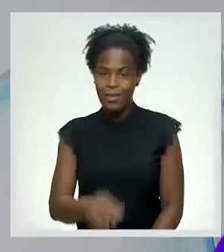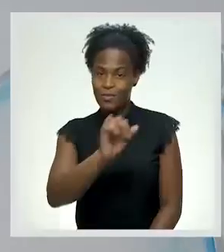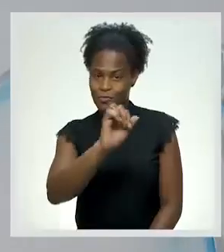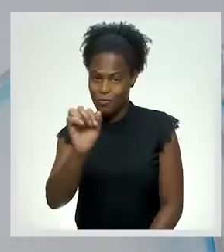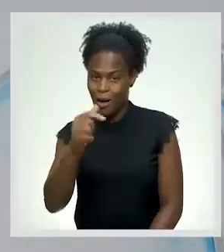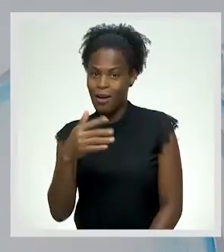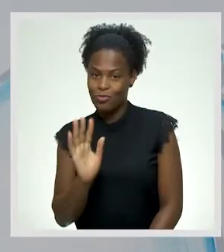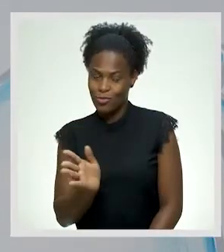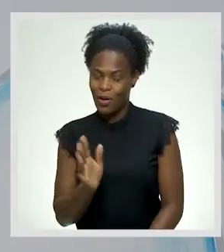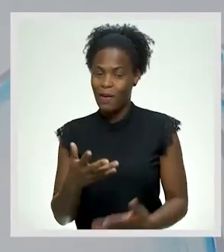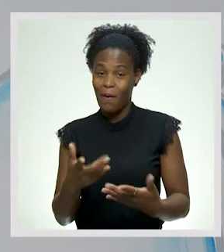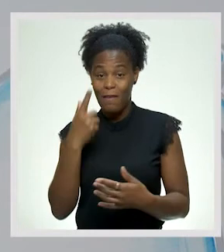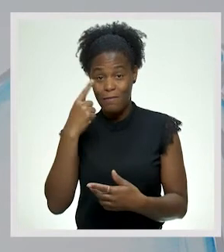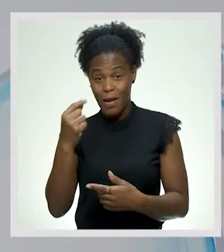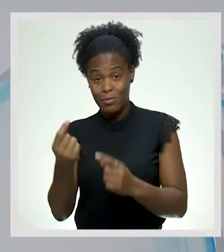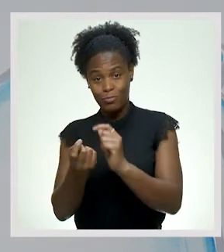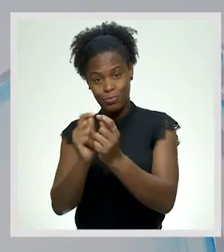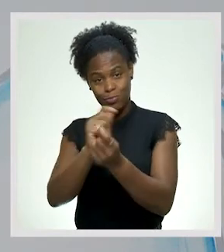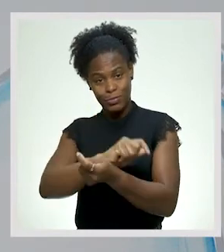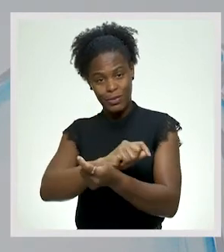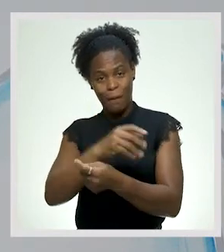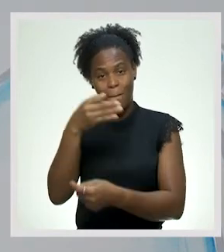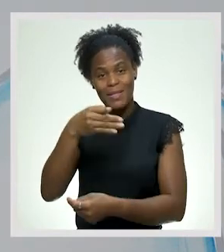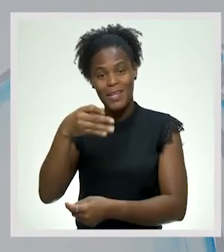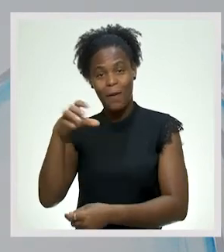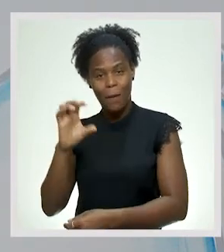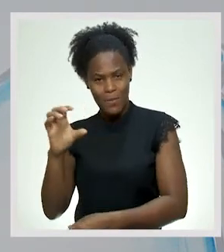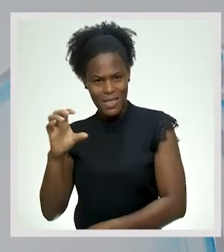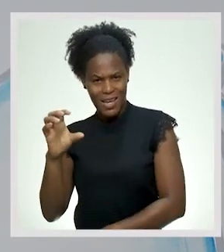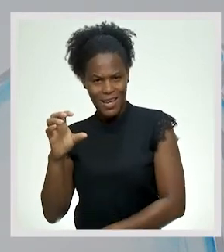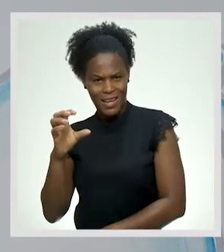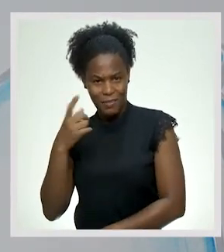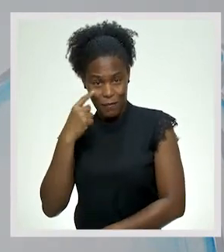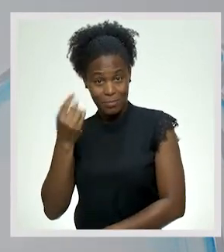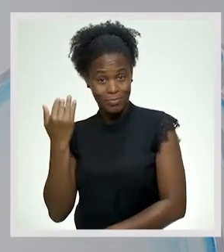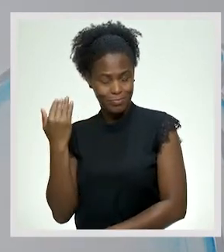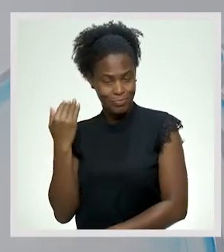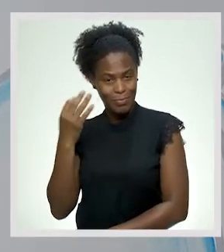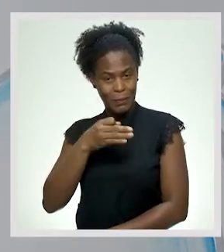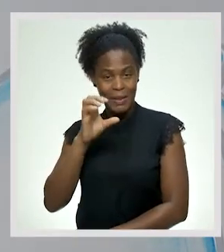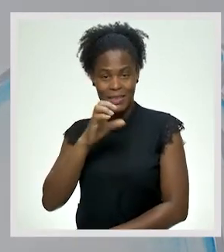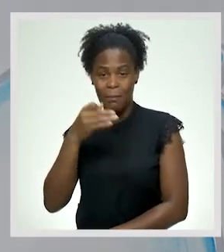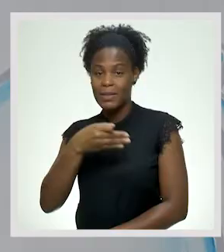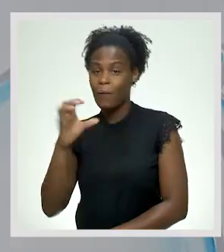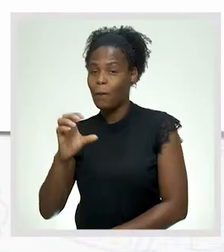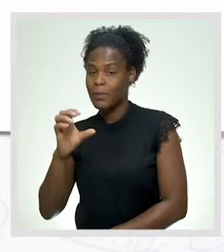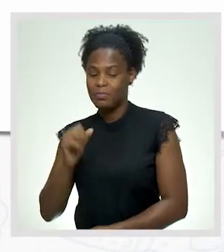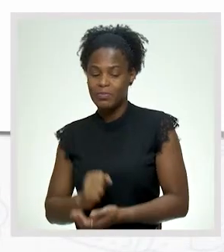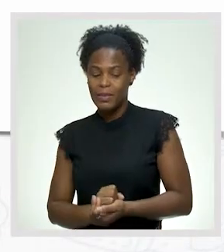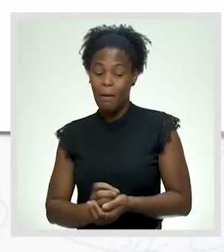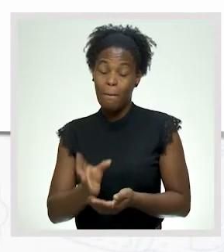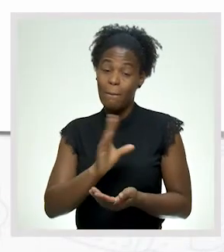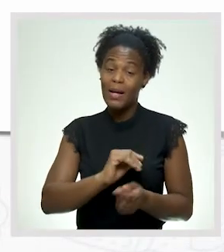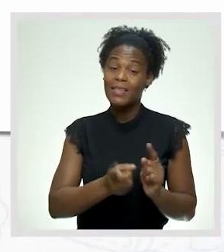Vous avez pu transformer ces verbes au passé composé? Très bien. Donc, au